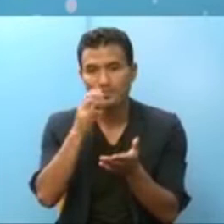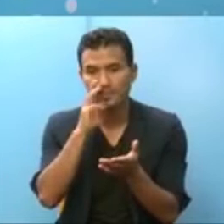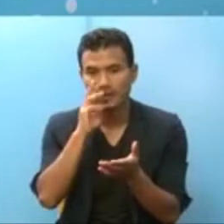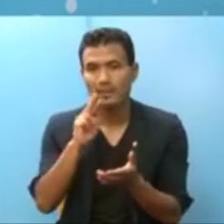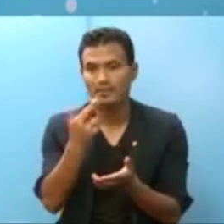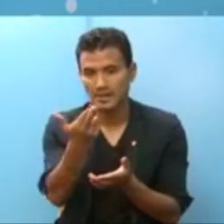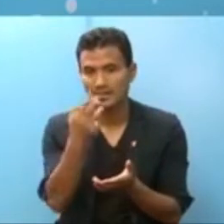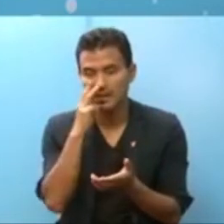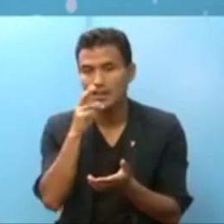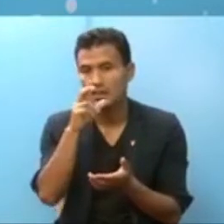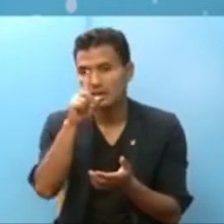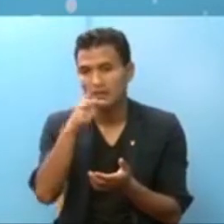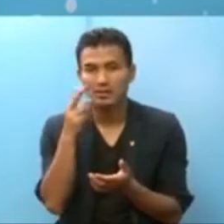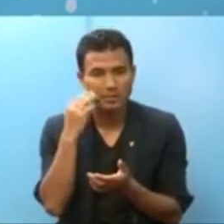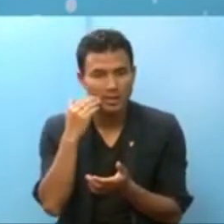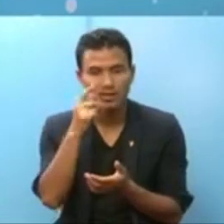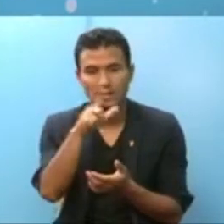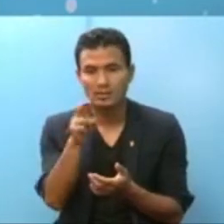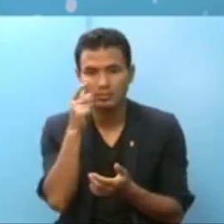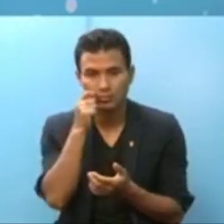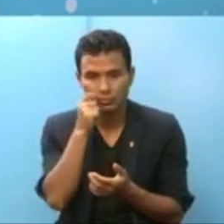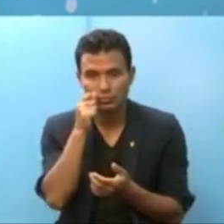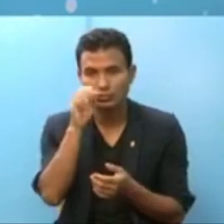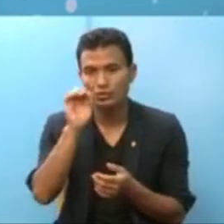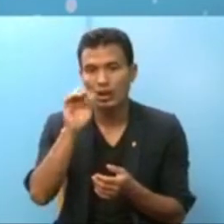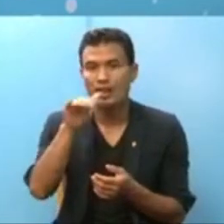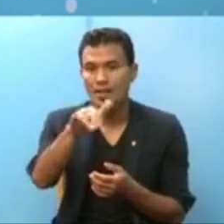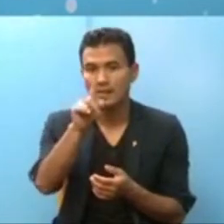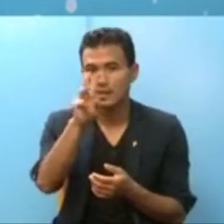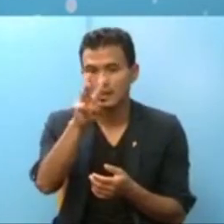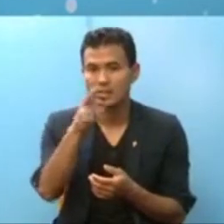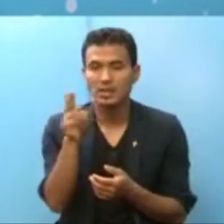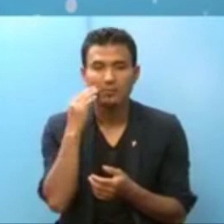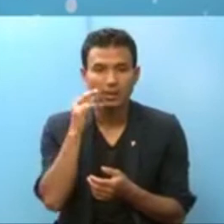एक जना महिला रो साथ जना पुरुष रो सल्ल यान का तीन जना महिला